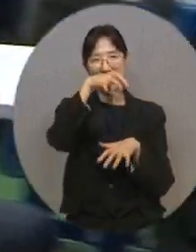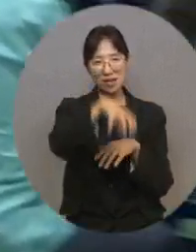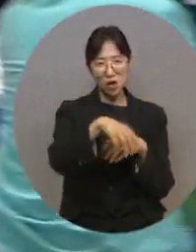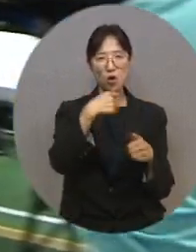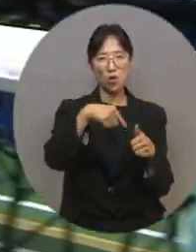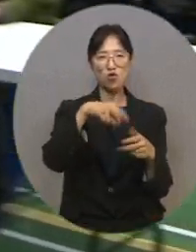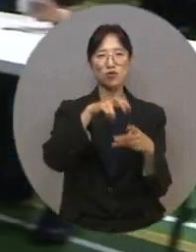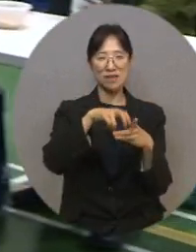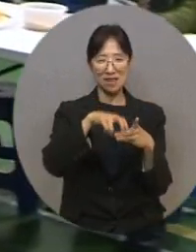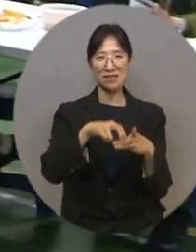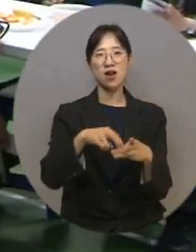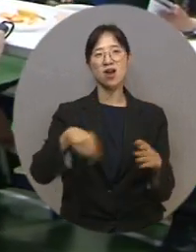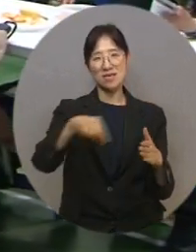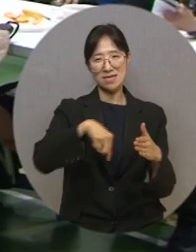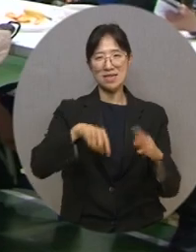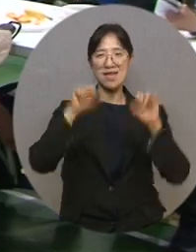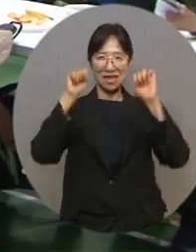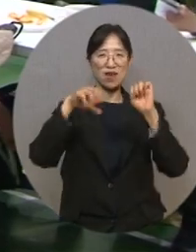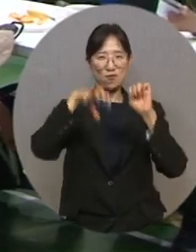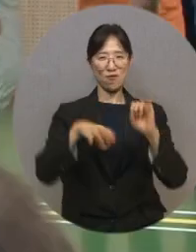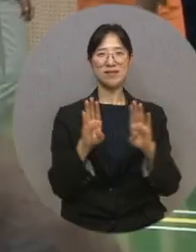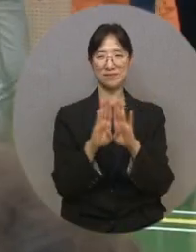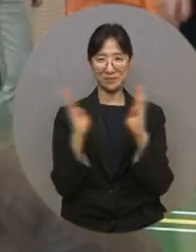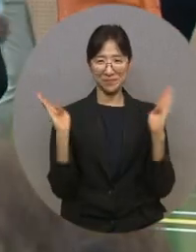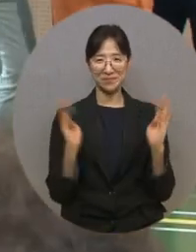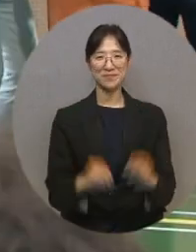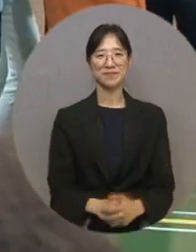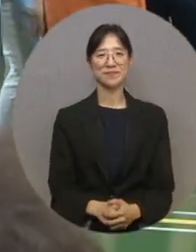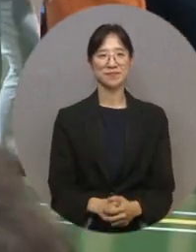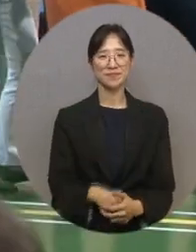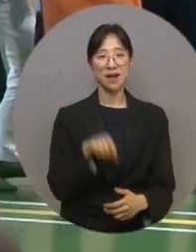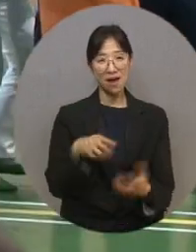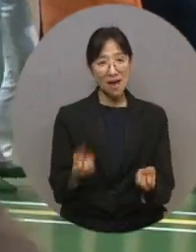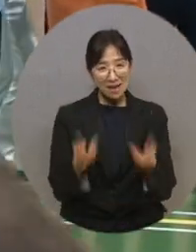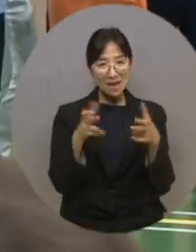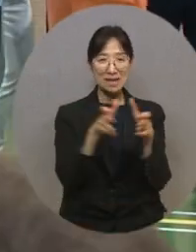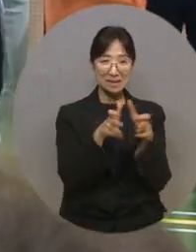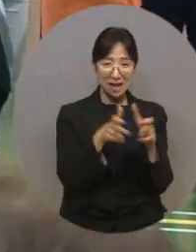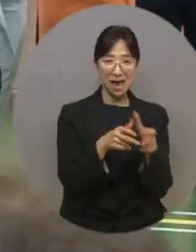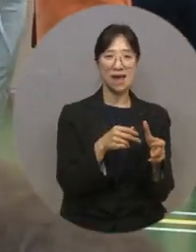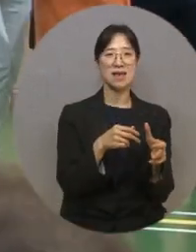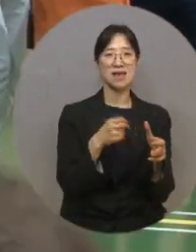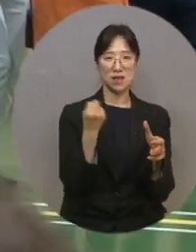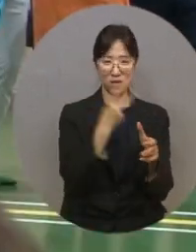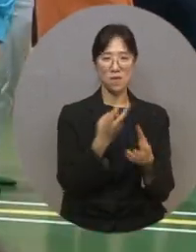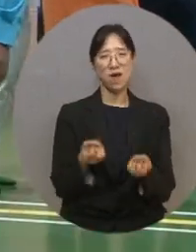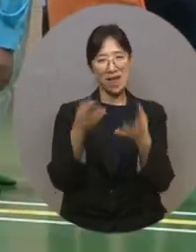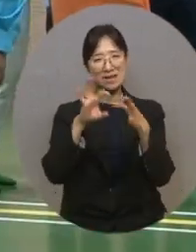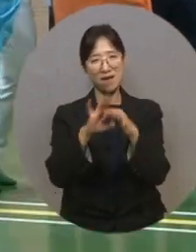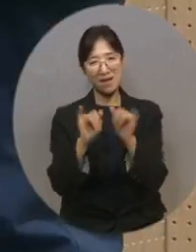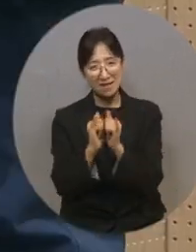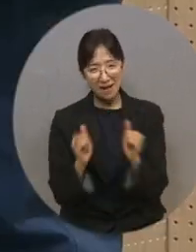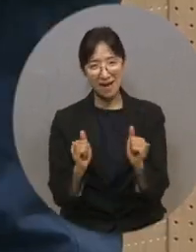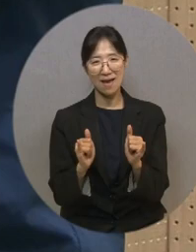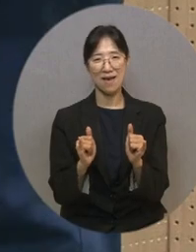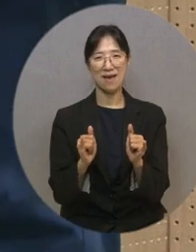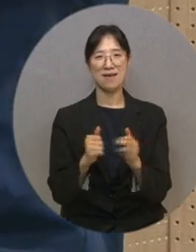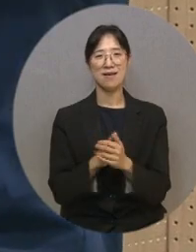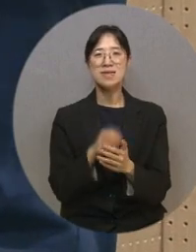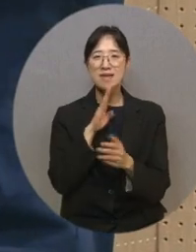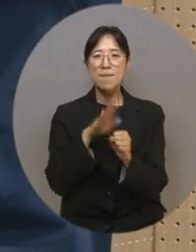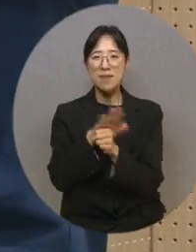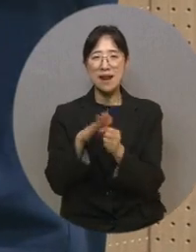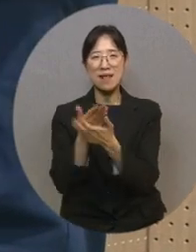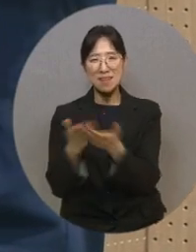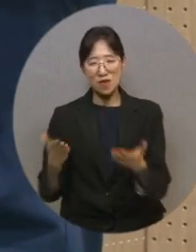교육센터 실내체육관에서 열렸습니다. 본 행사에는 장애인을 비롯한 행사 관계자들과